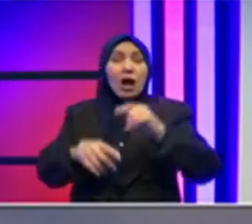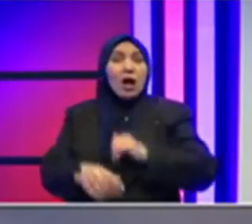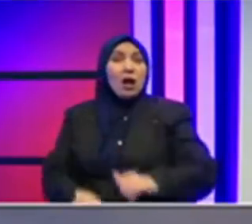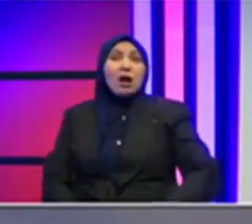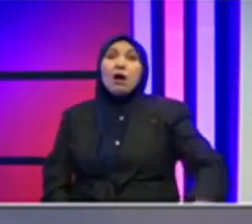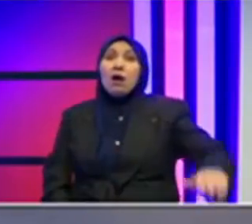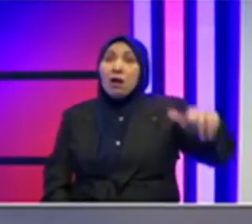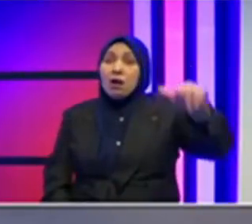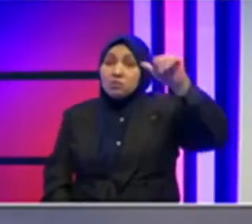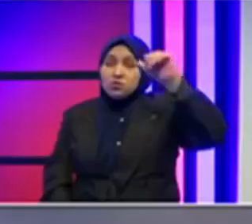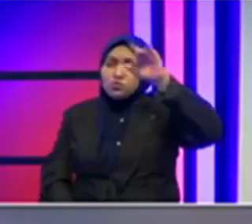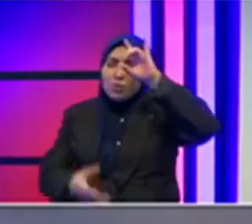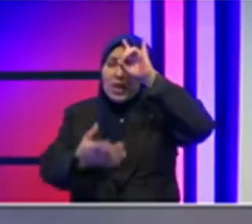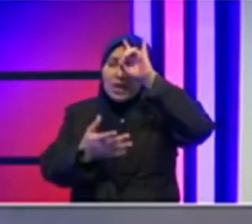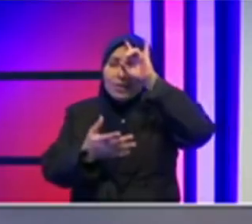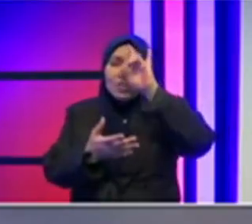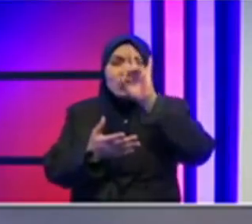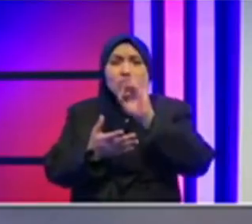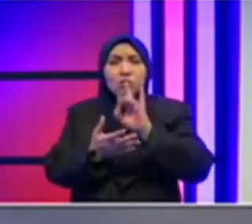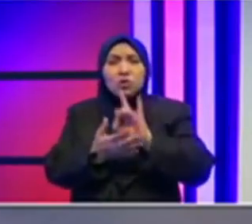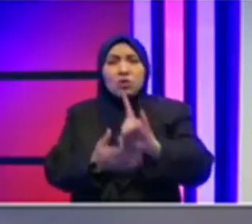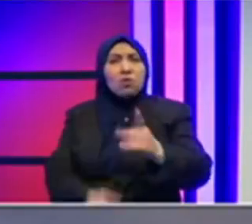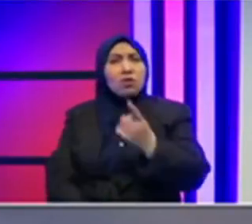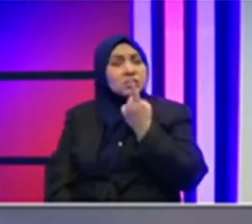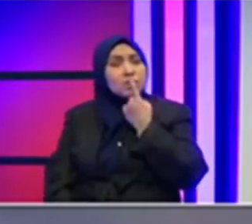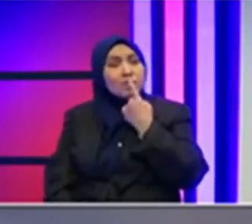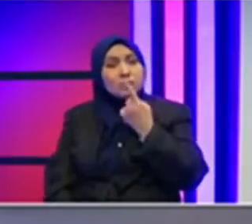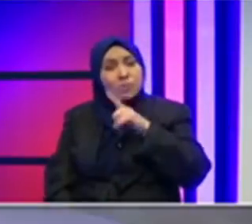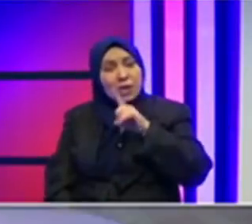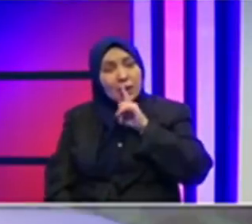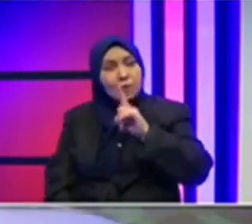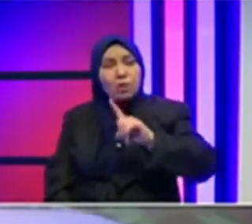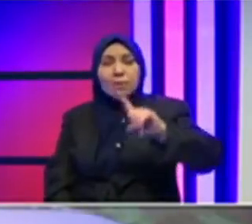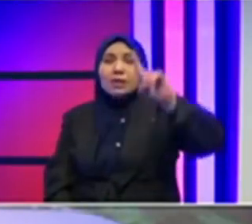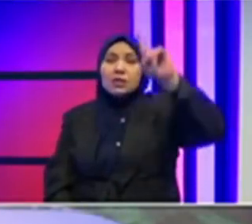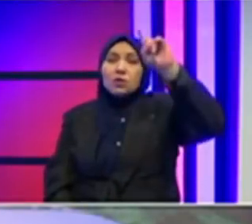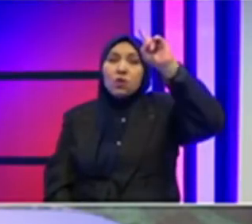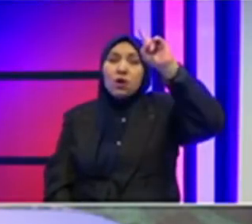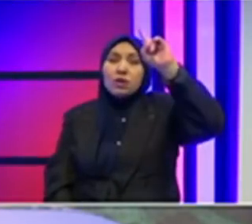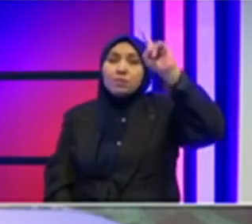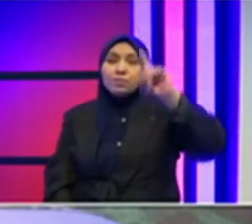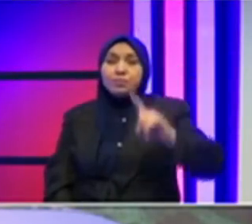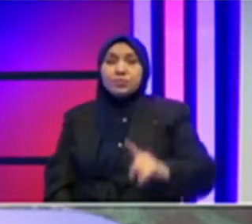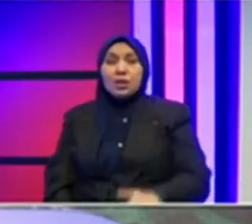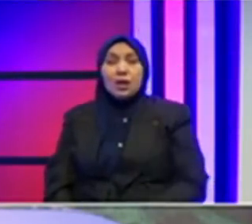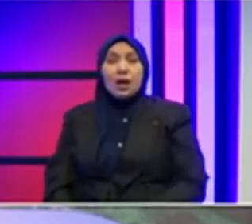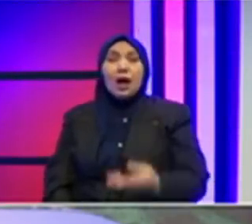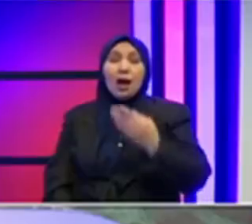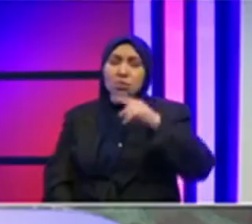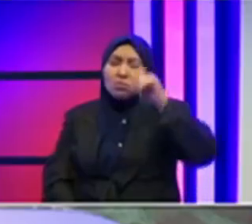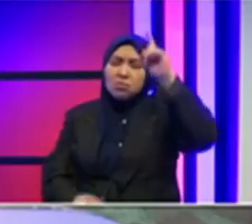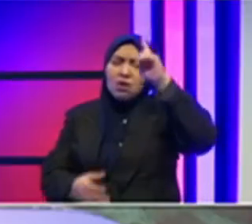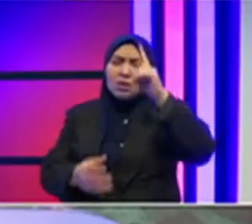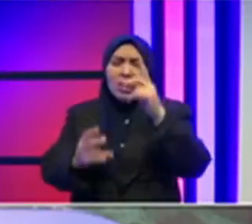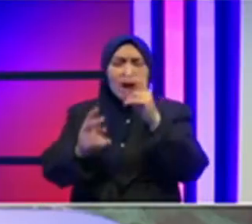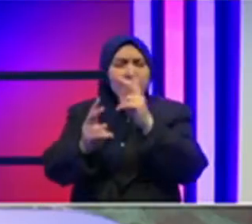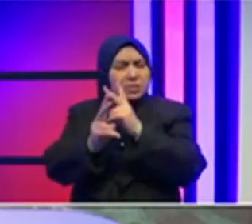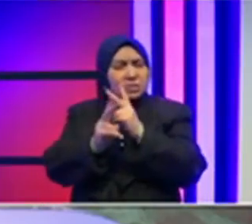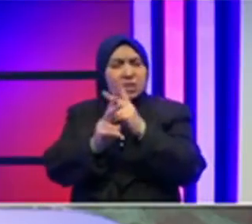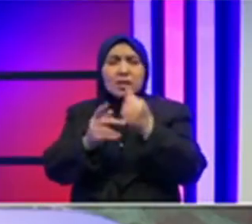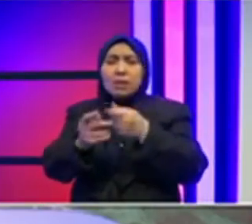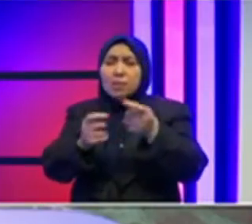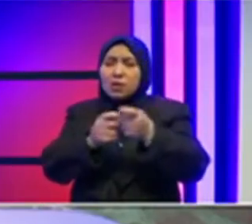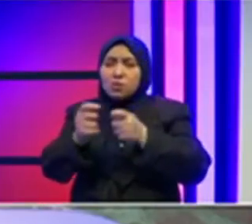الشيطان الرجيم بسم الله الرحمن الرحيم Alhamdulillahi Rabbil